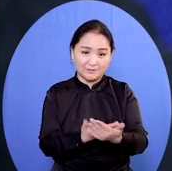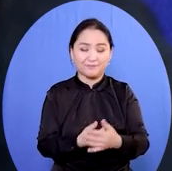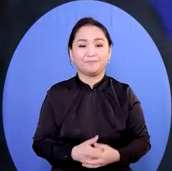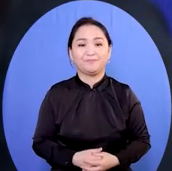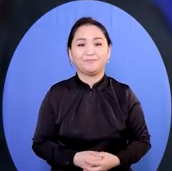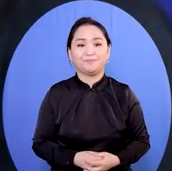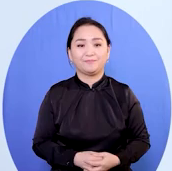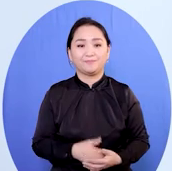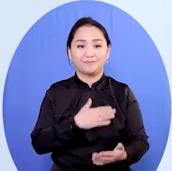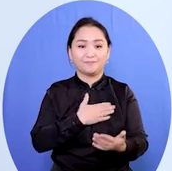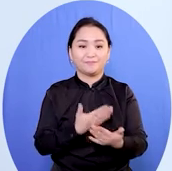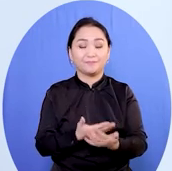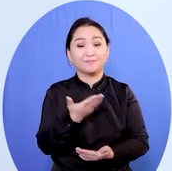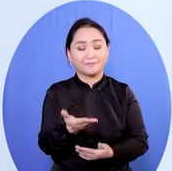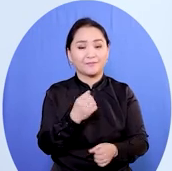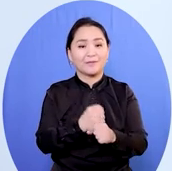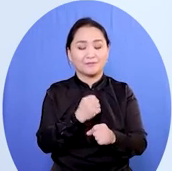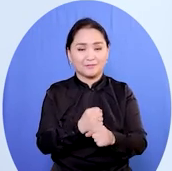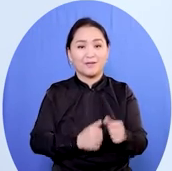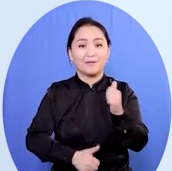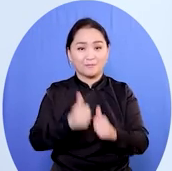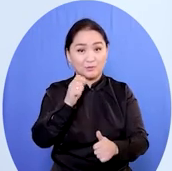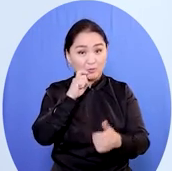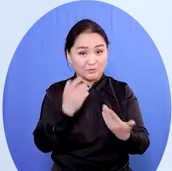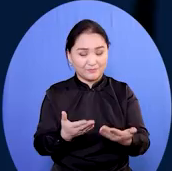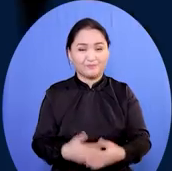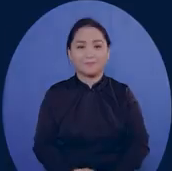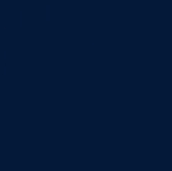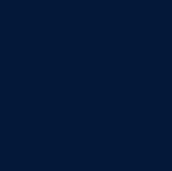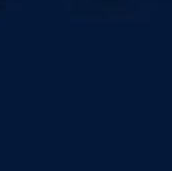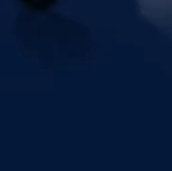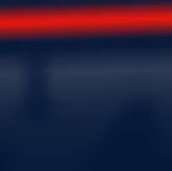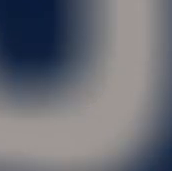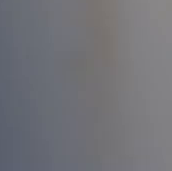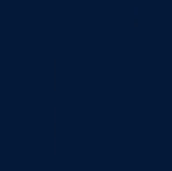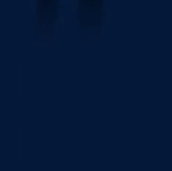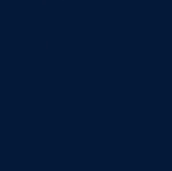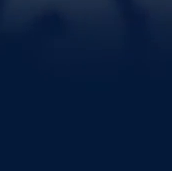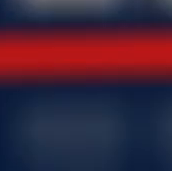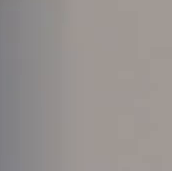талархаж байна. За маш их баярлалаа. Та бүхний ажилд хэсэг амжилт хүсье. За баярлалаа.